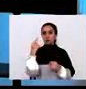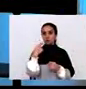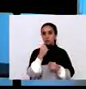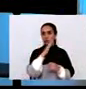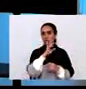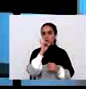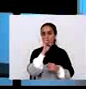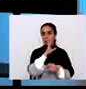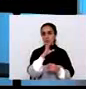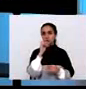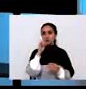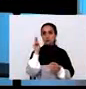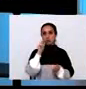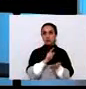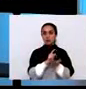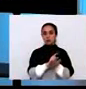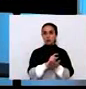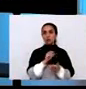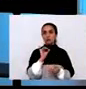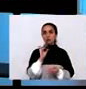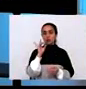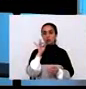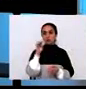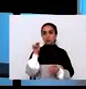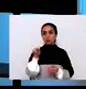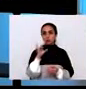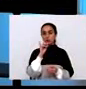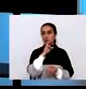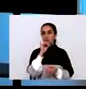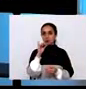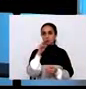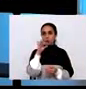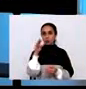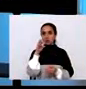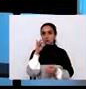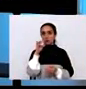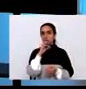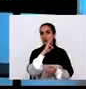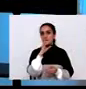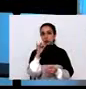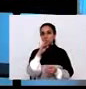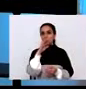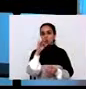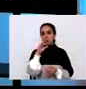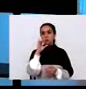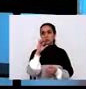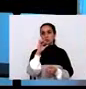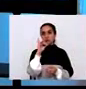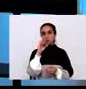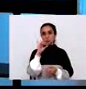не будет занятий, родительный падеж, ни по литературе, ни по истории.